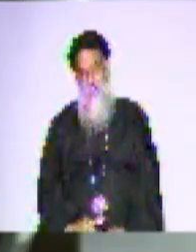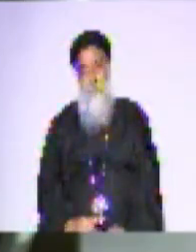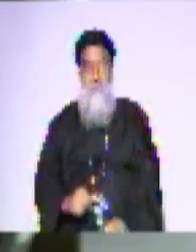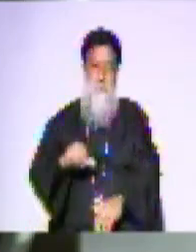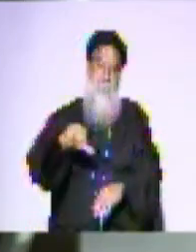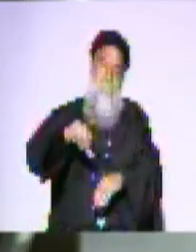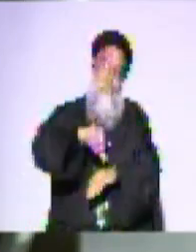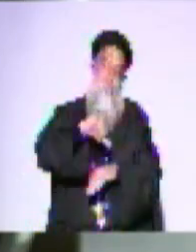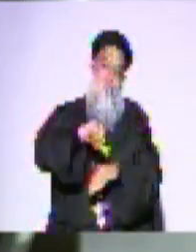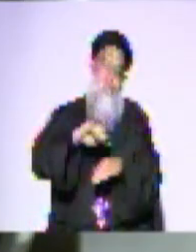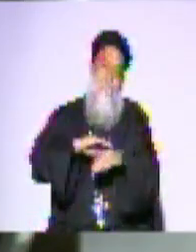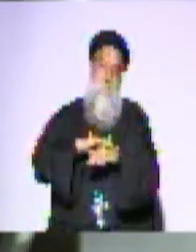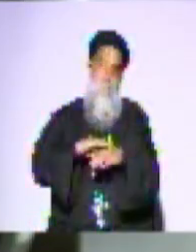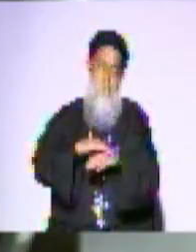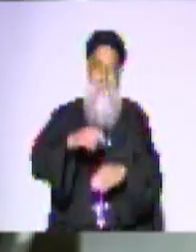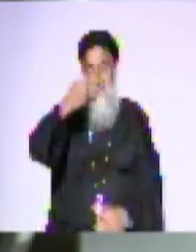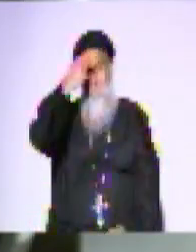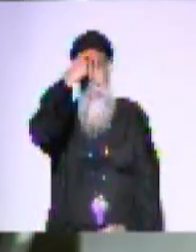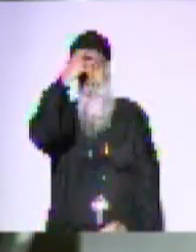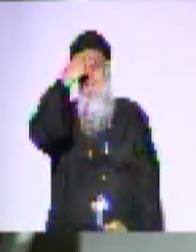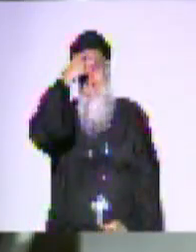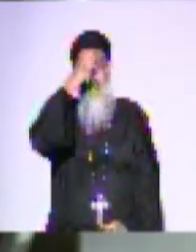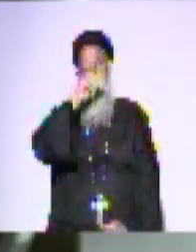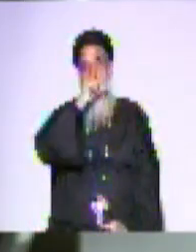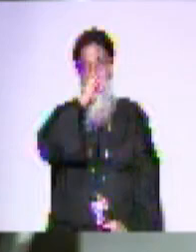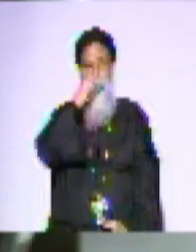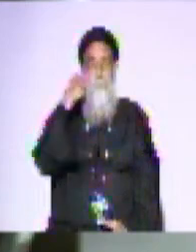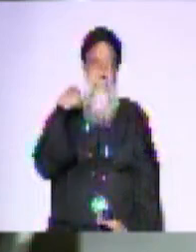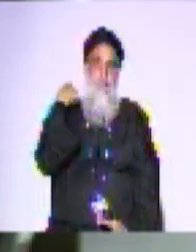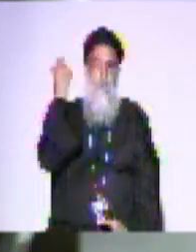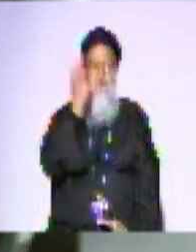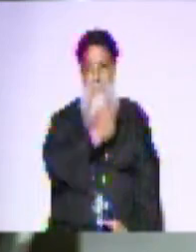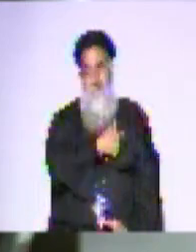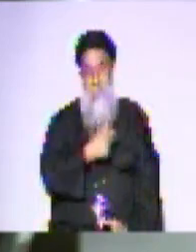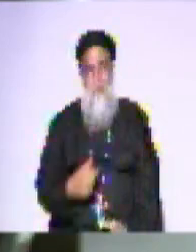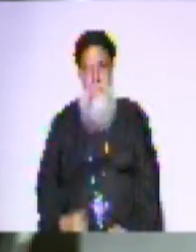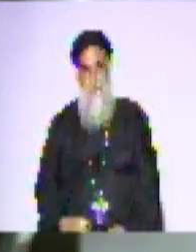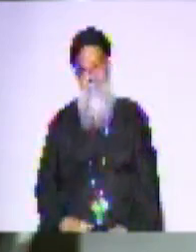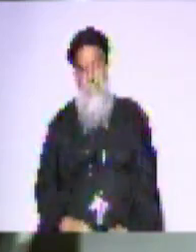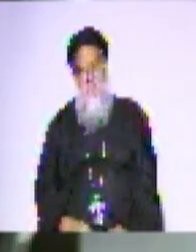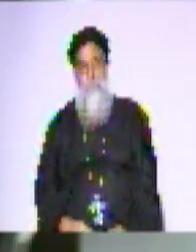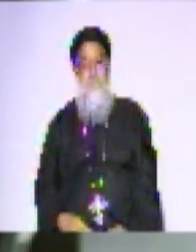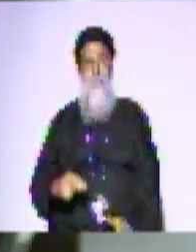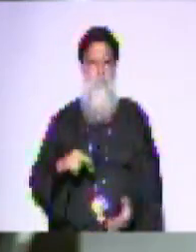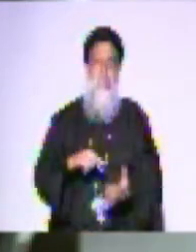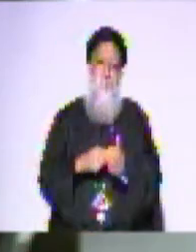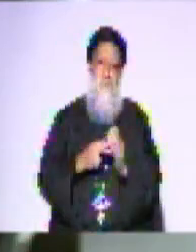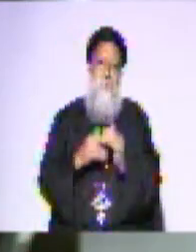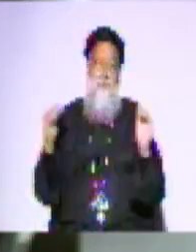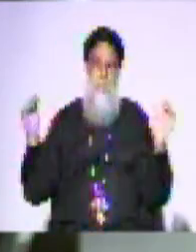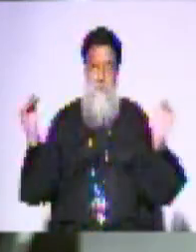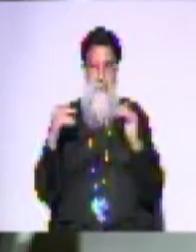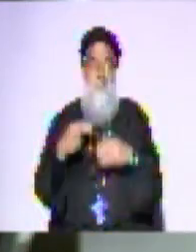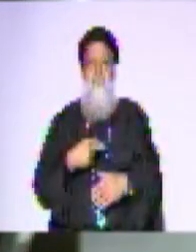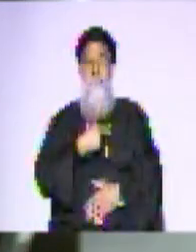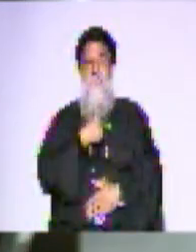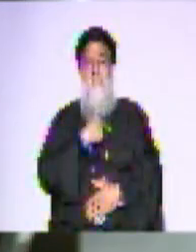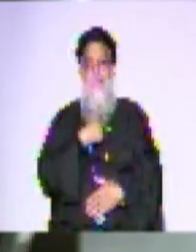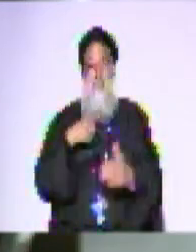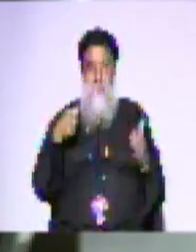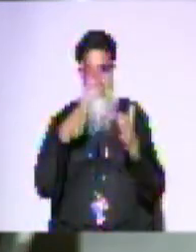فزيت مسحة المرضى ده سر مقدس، وبنعمله يوم جمعة ختام